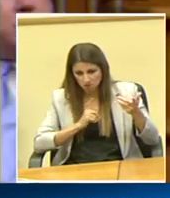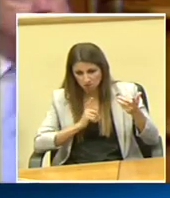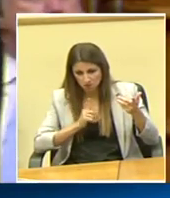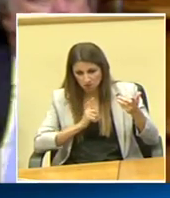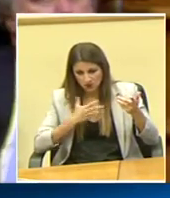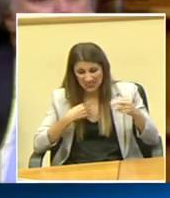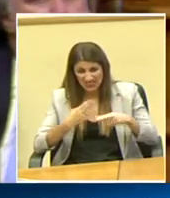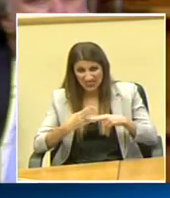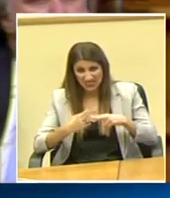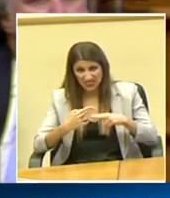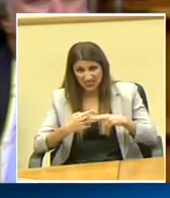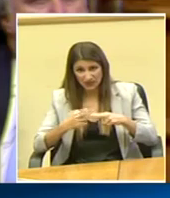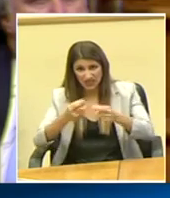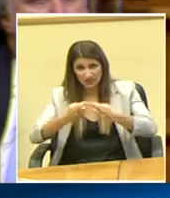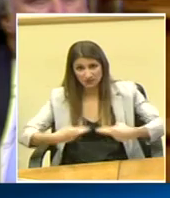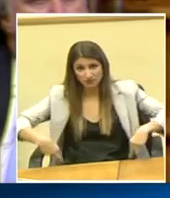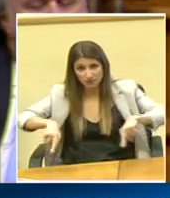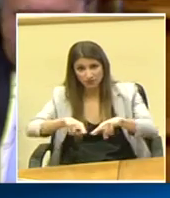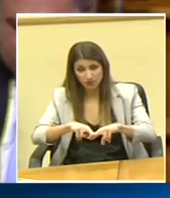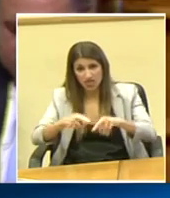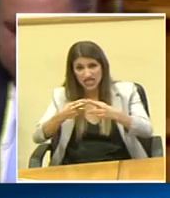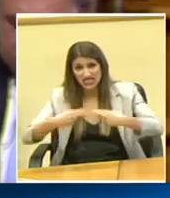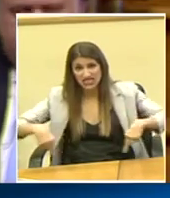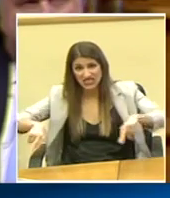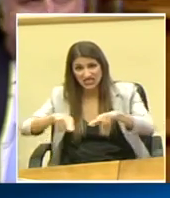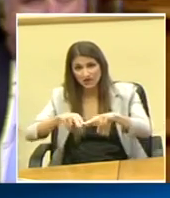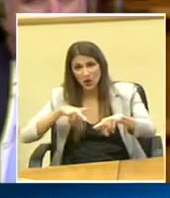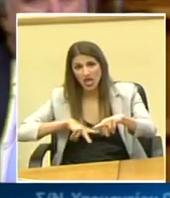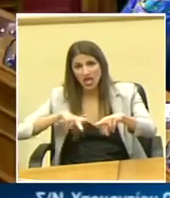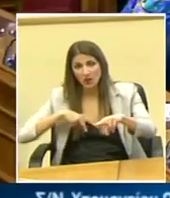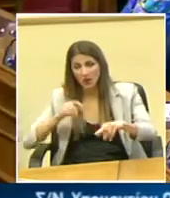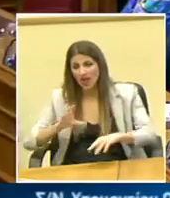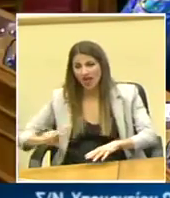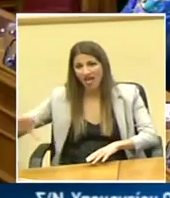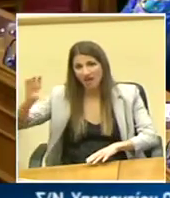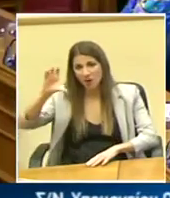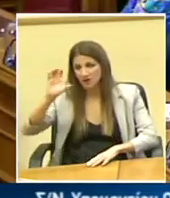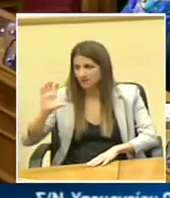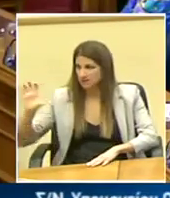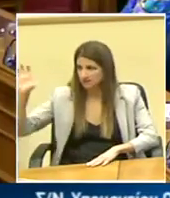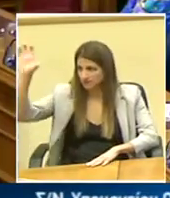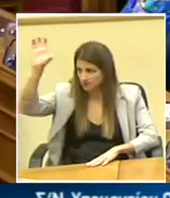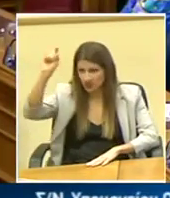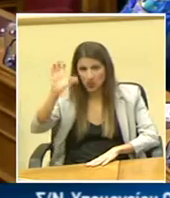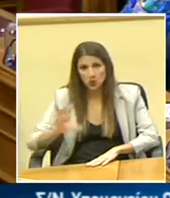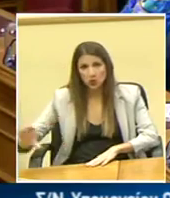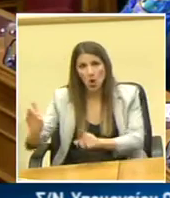συνεδρίαση του Συμβουλίου των Υπουργών Οικονομικών της Ευρωζώνης, του Eurogroup.